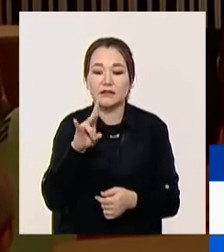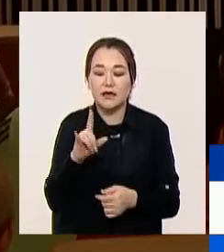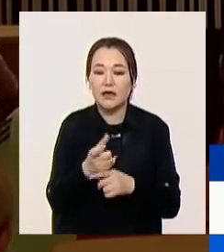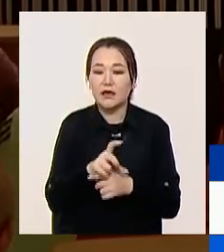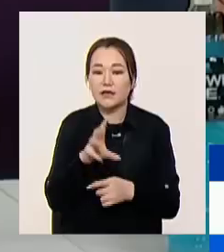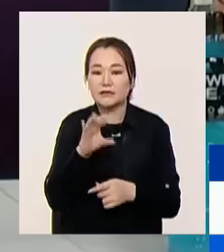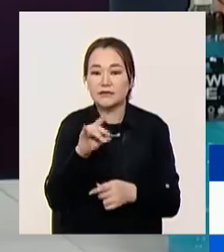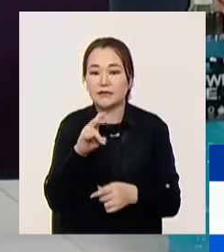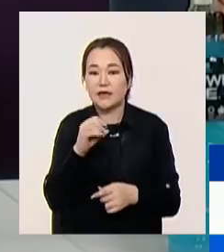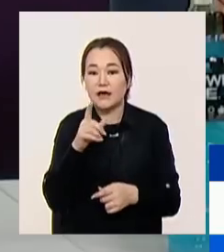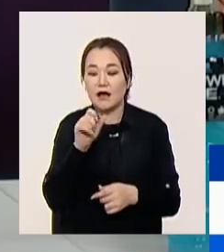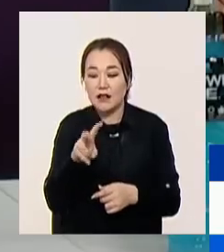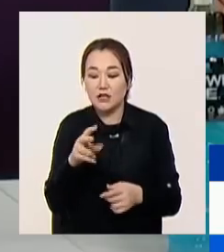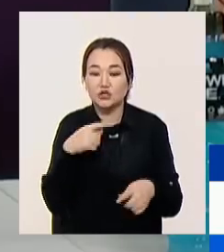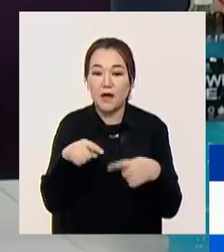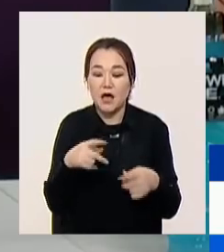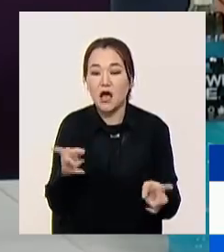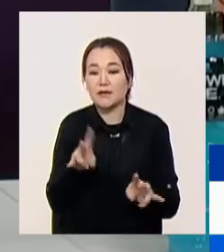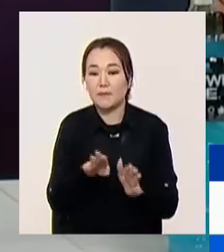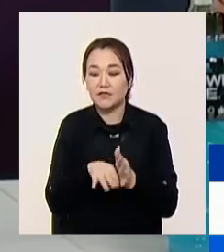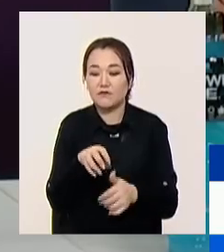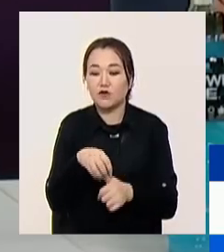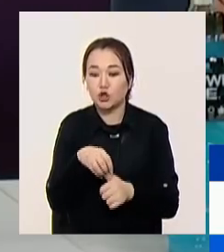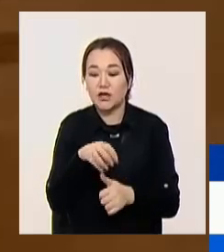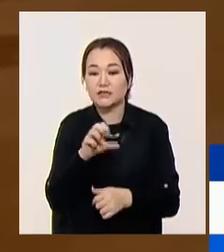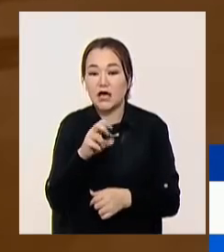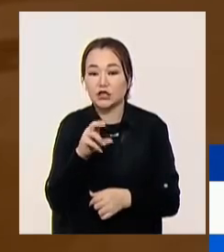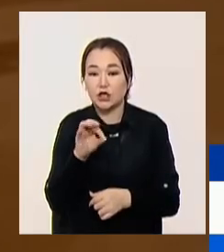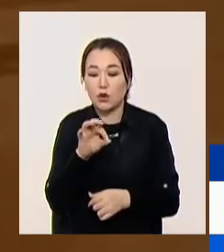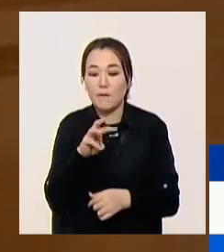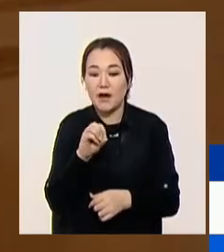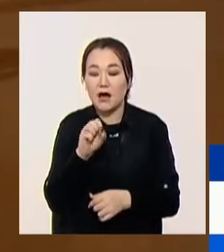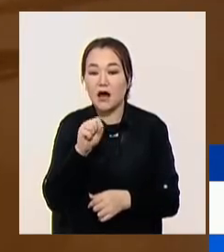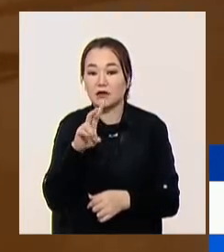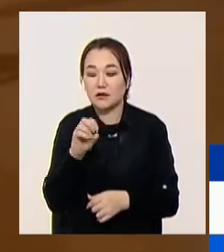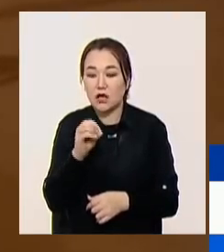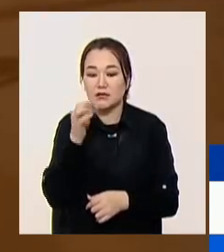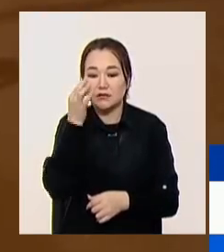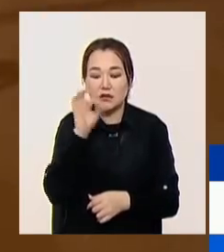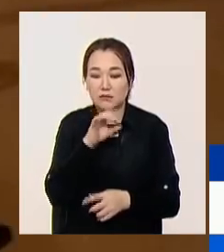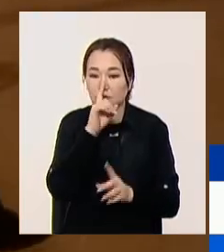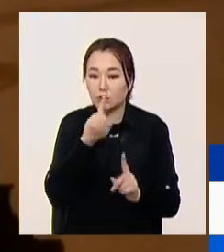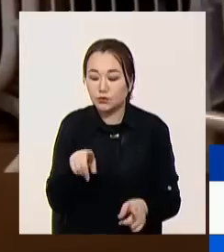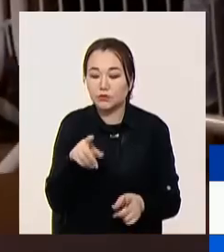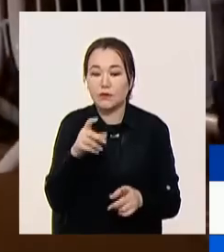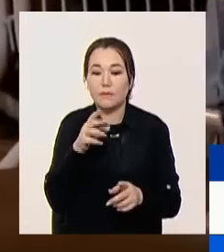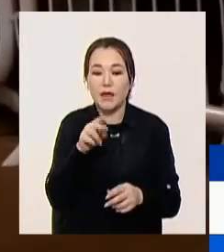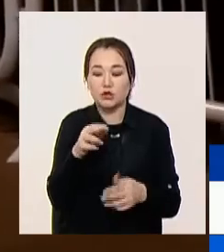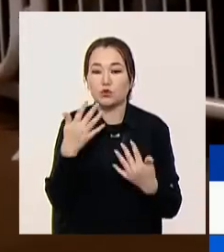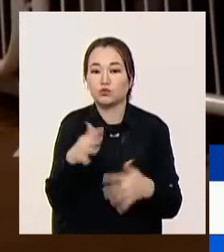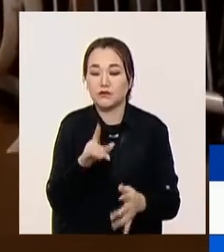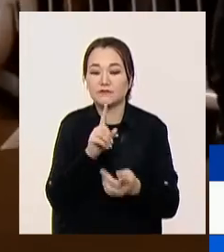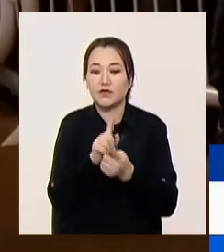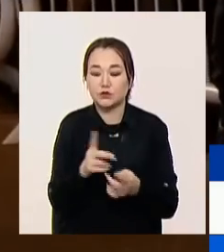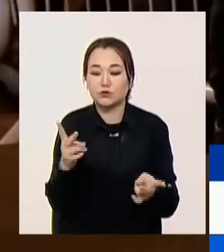который накануне чемпионата остался без ведущего форварда Садио Мане, придется несладко. А уже в пятницу им предстоит